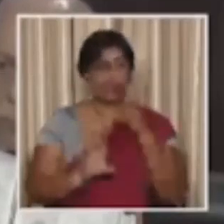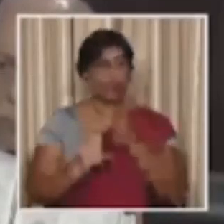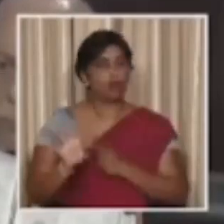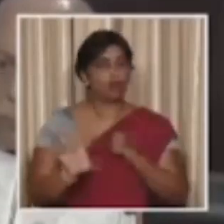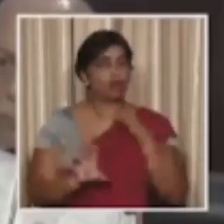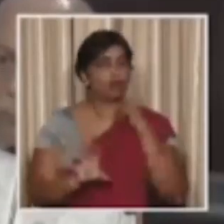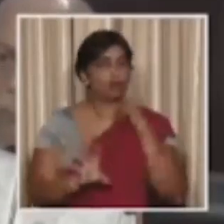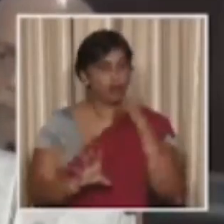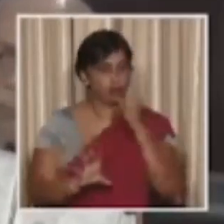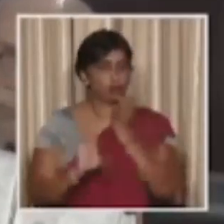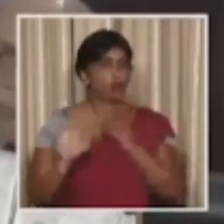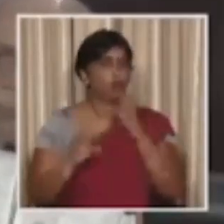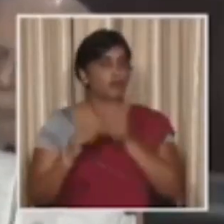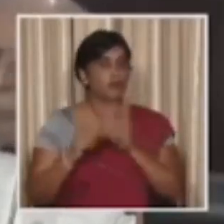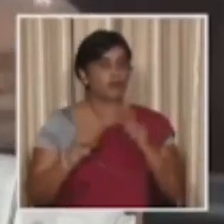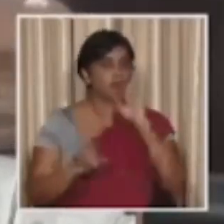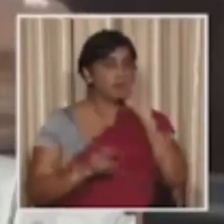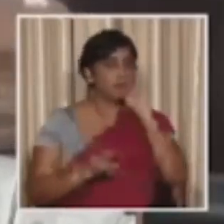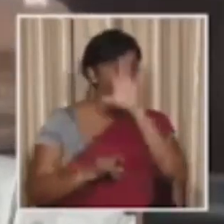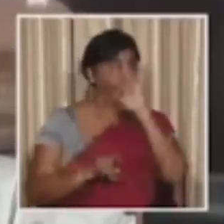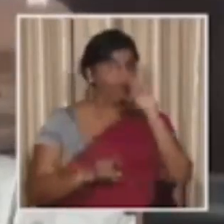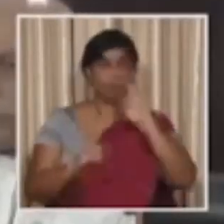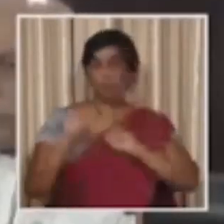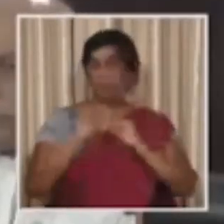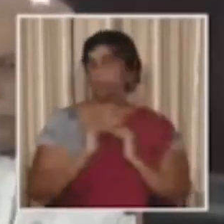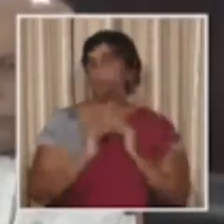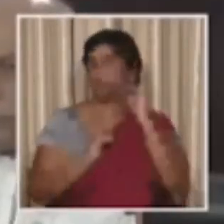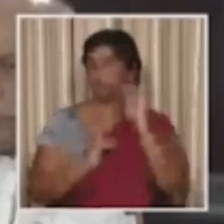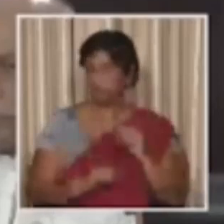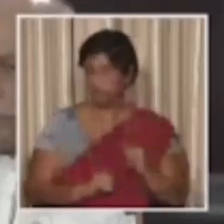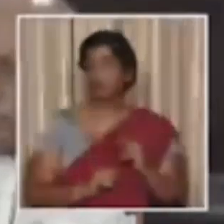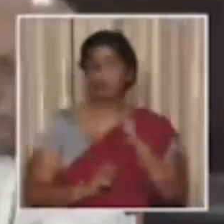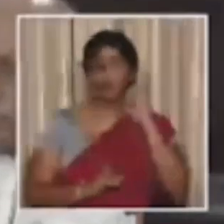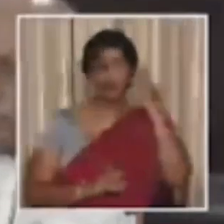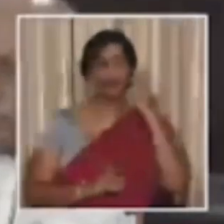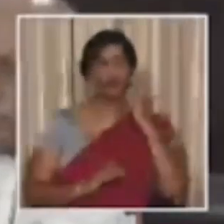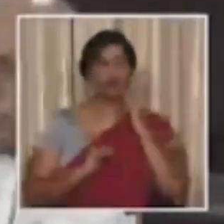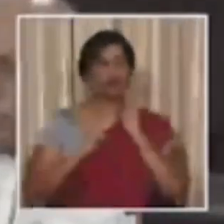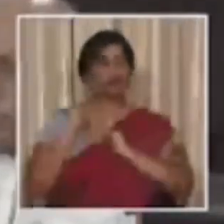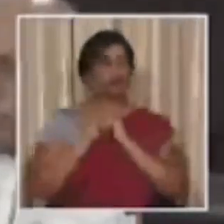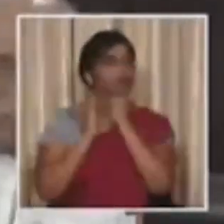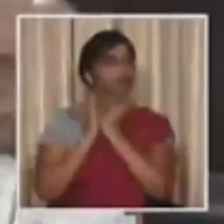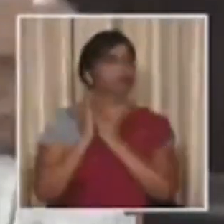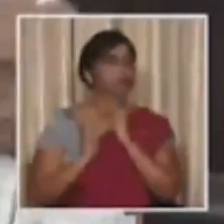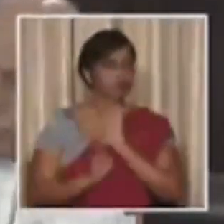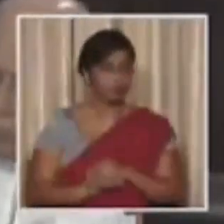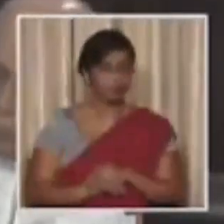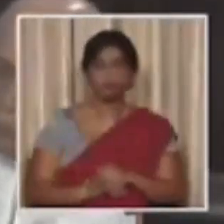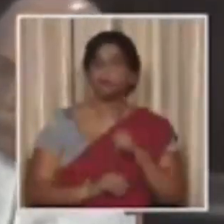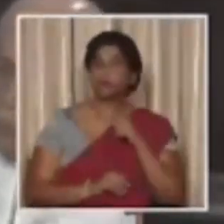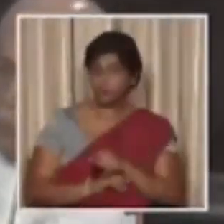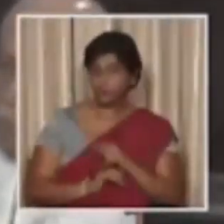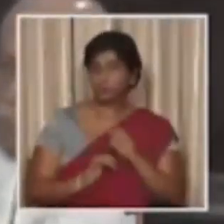වසර 4-5ක් තුළ 53%කින් ඉහළ නැග්වීමට විශේෂ වැඩපිළිවෙළක් ක්‍රියාත්මක කරනවා